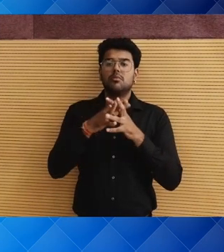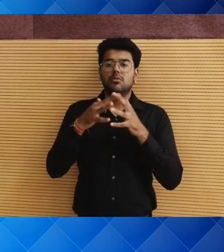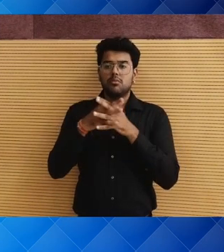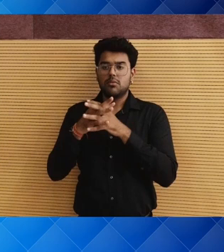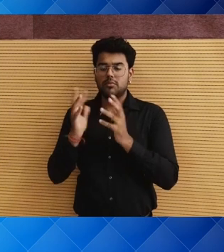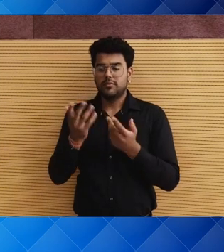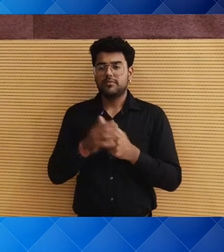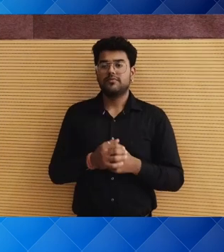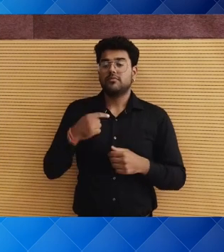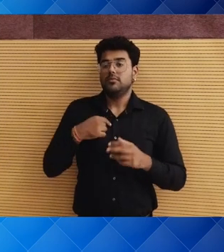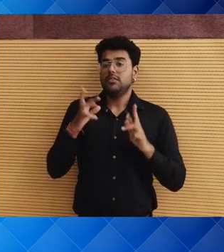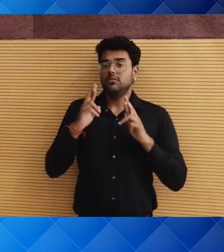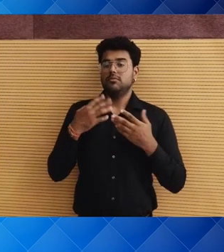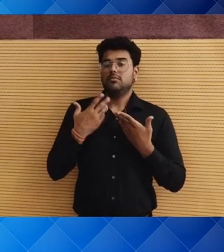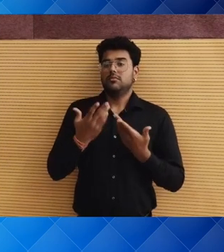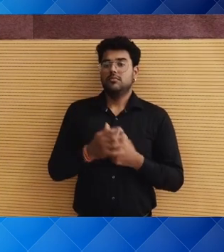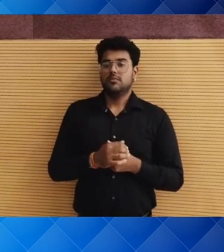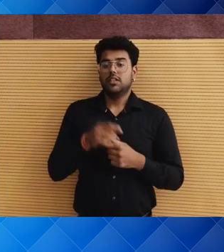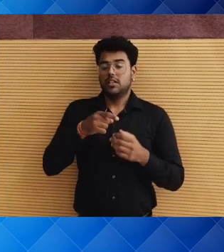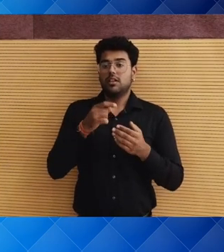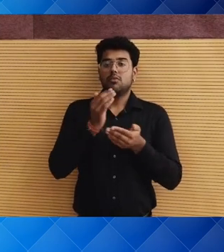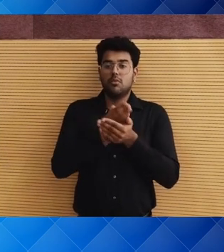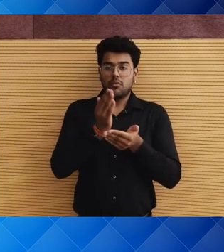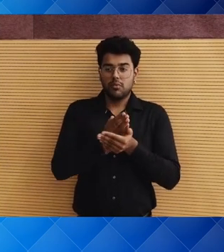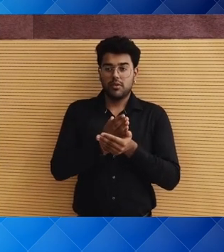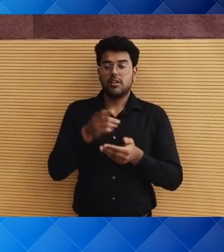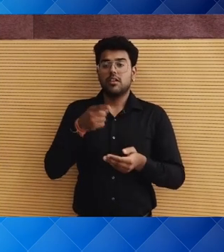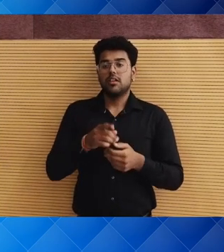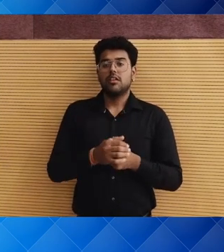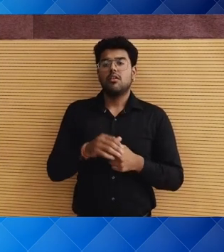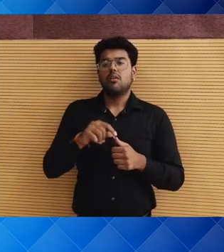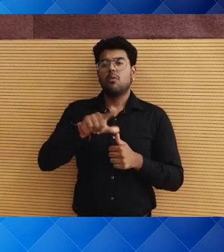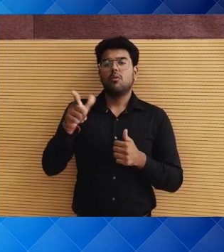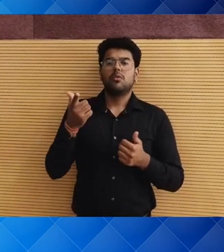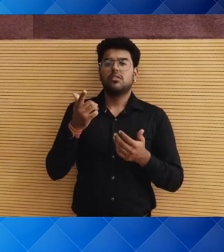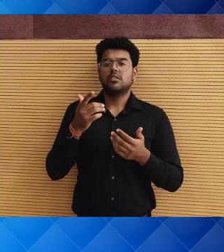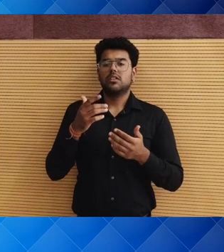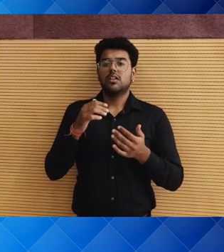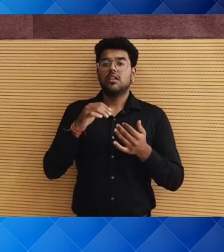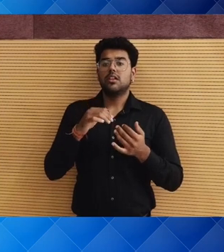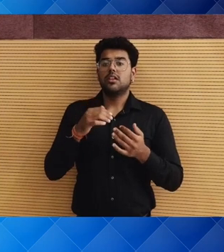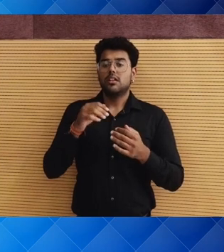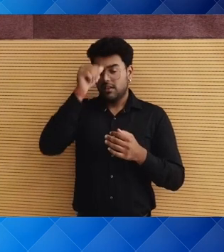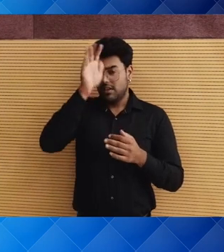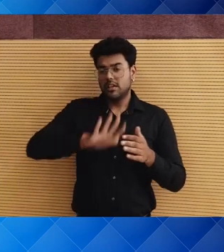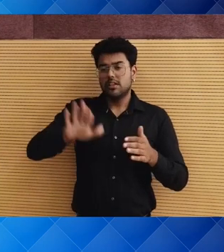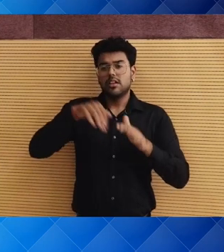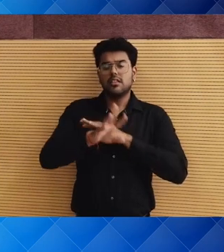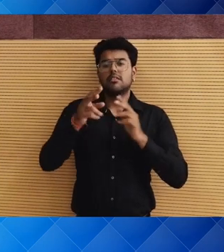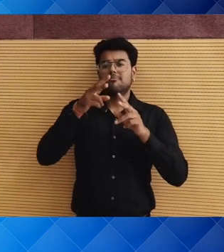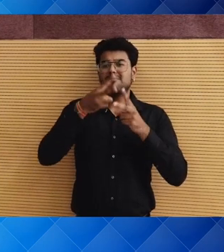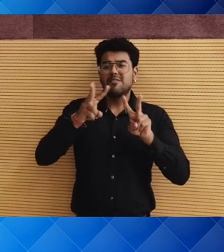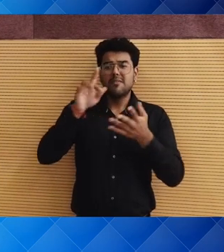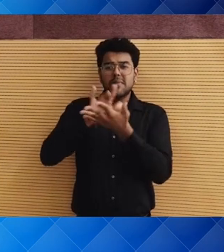ये मसौदा, ये डॉक्यूमेंट स्थानीय भाषाओं में भी ट्रांसलेट होके एनसीईआरटी देखे,